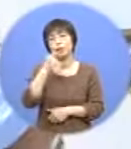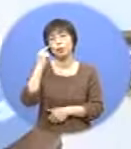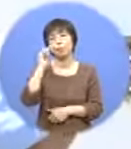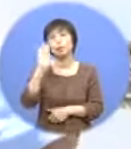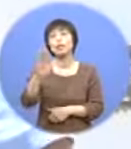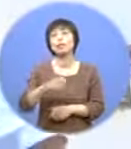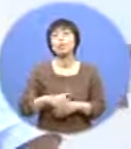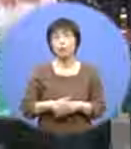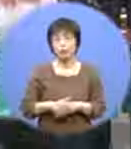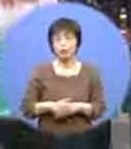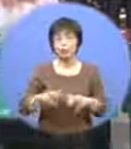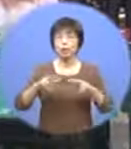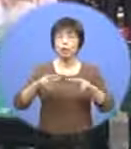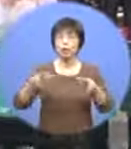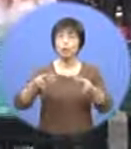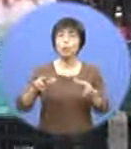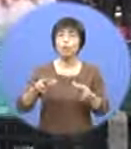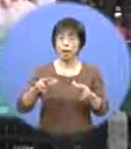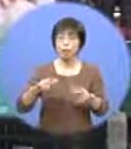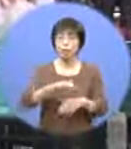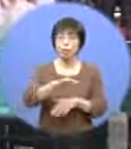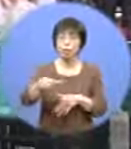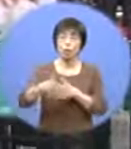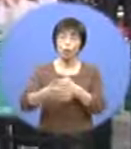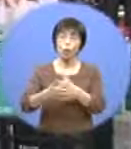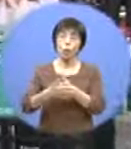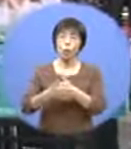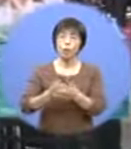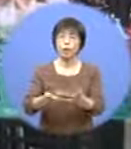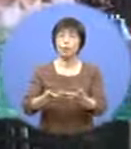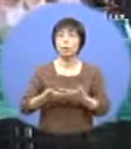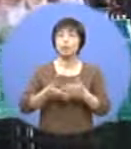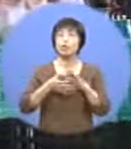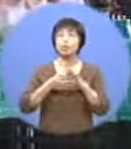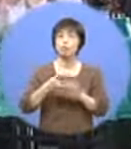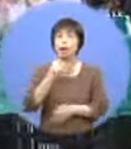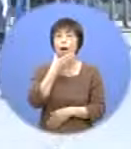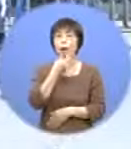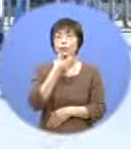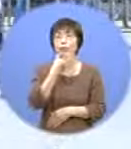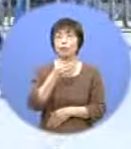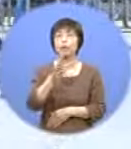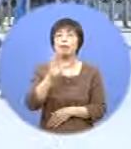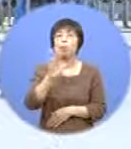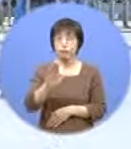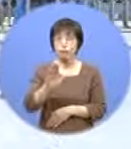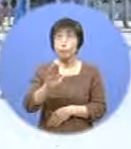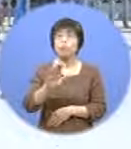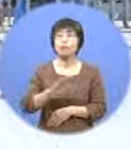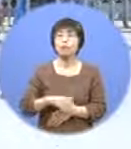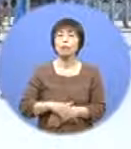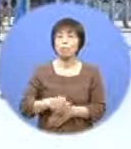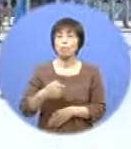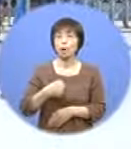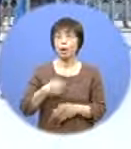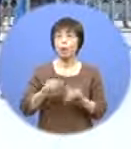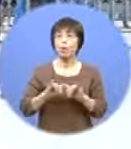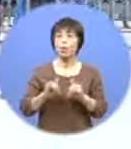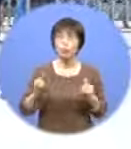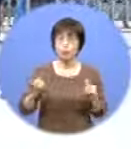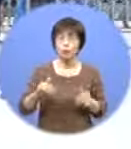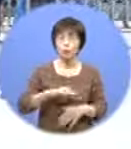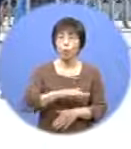はい、行政の方たちも結構応援してくれたりしてますんで、まあ、大変ありがたいんですけども、できるだけ、まあ、私たちもみん